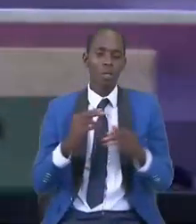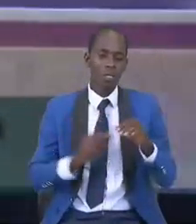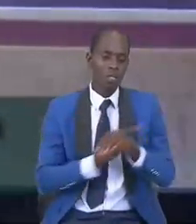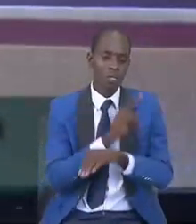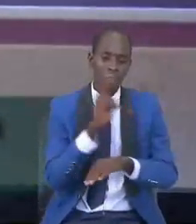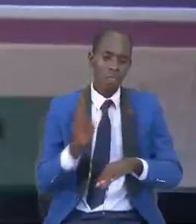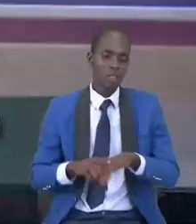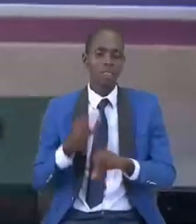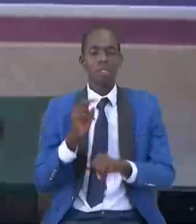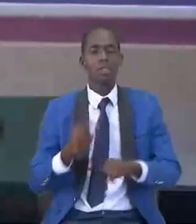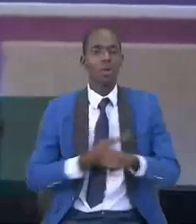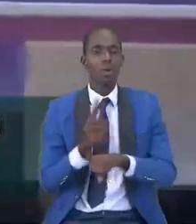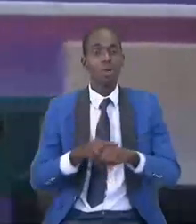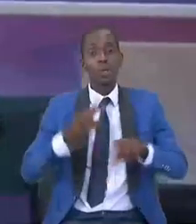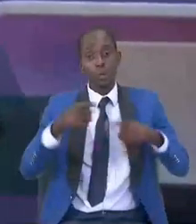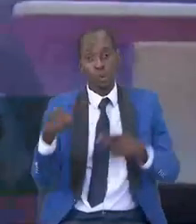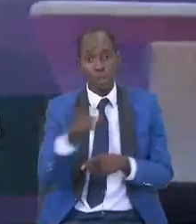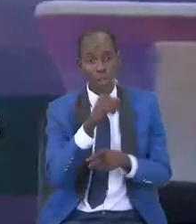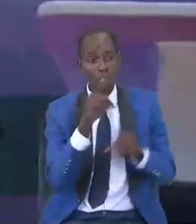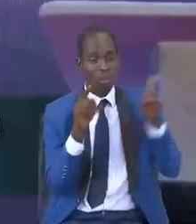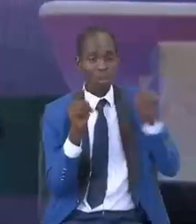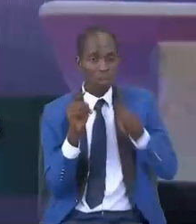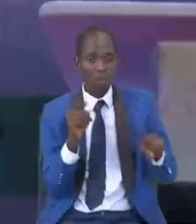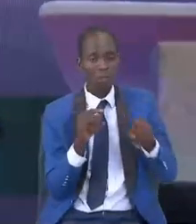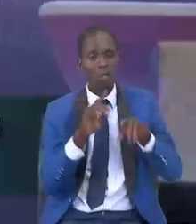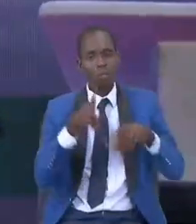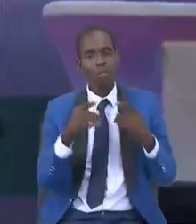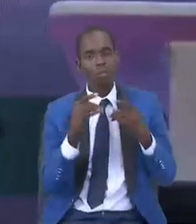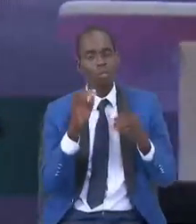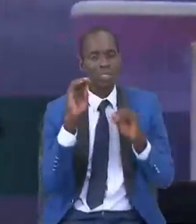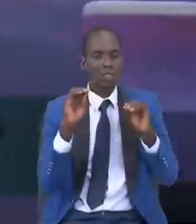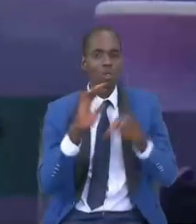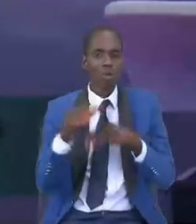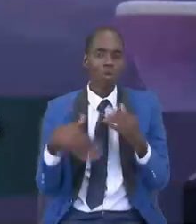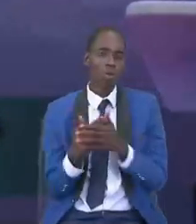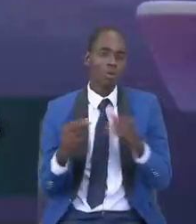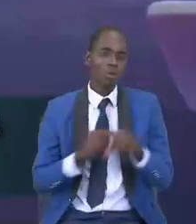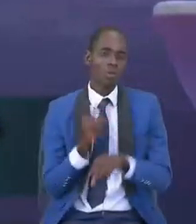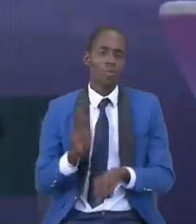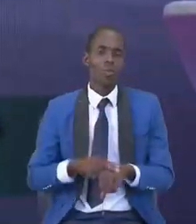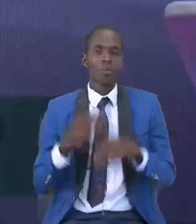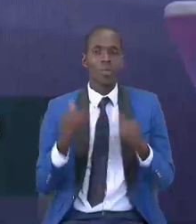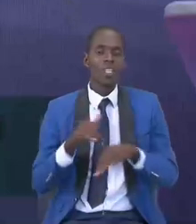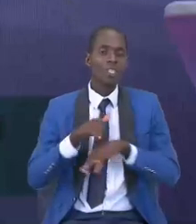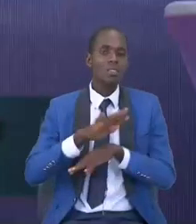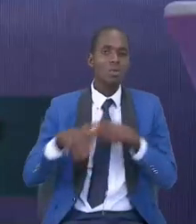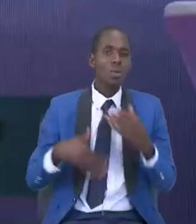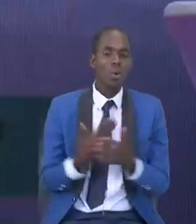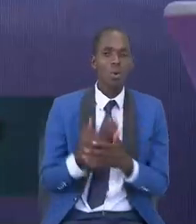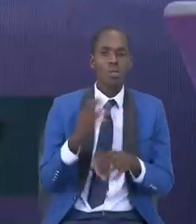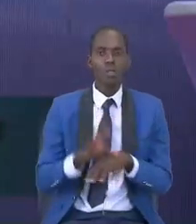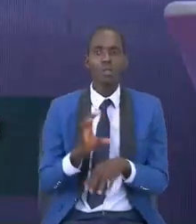allez, faites de toutes les nations, allez, faites de toutes les nations. Des disciples. Il envoie toute